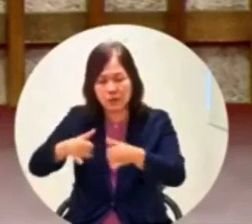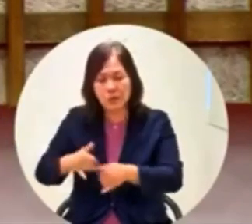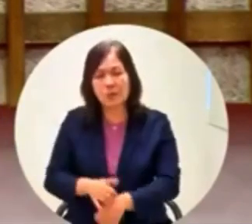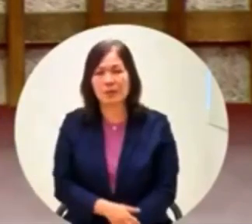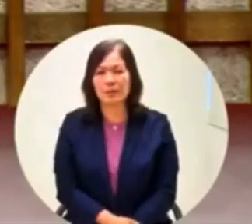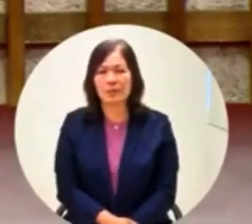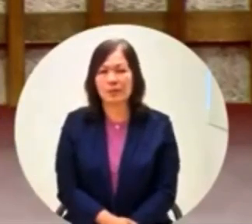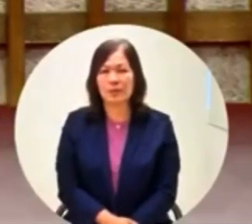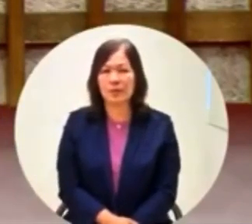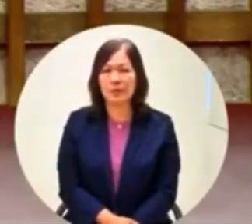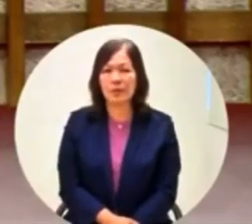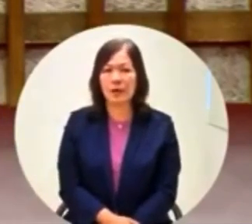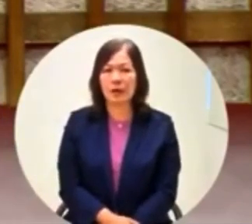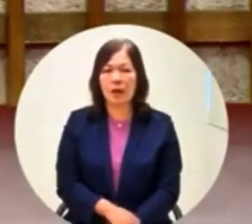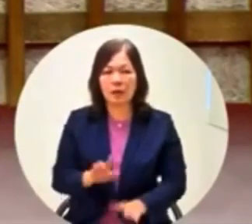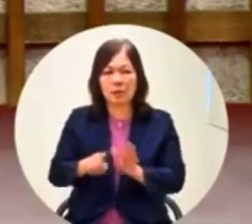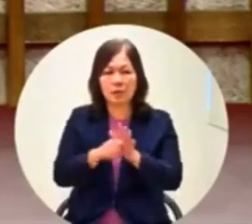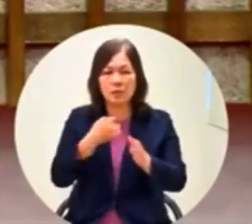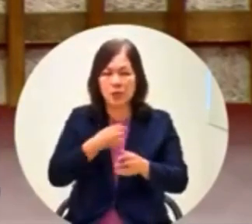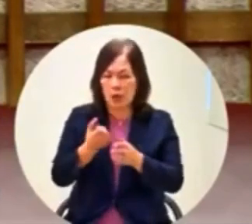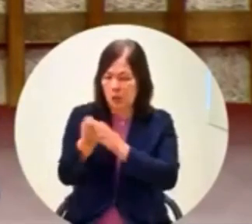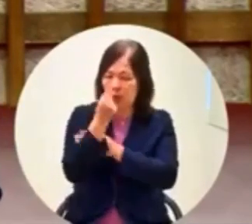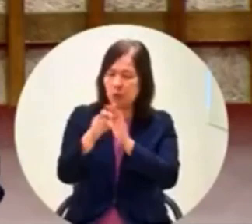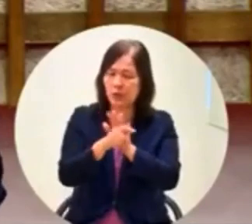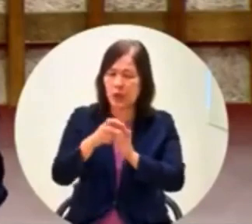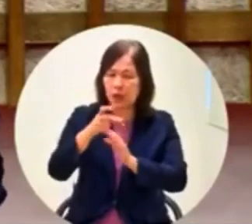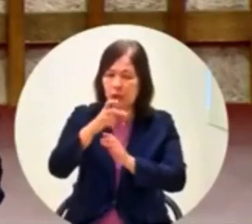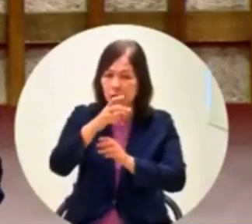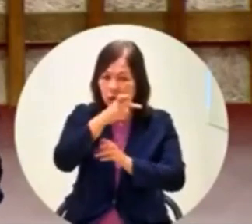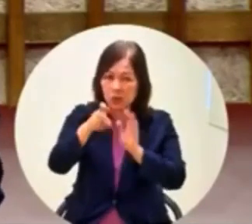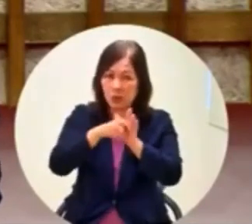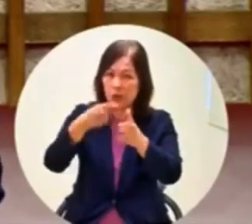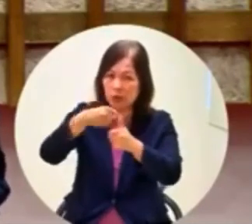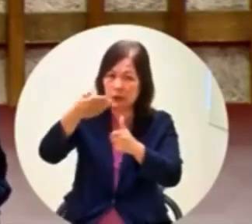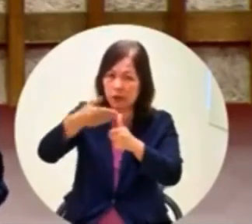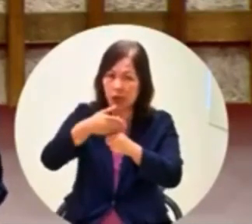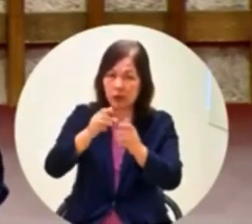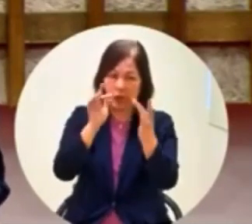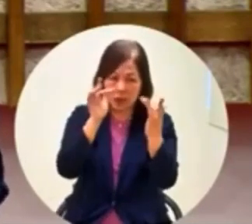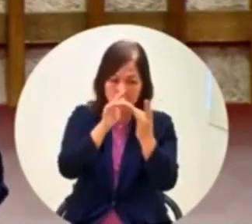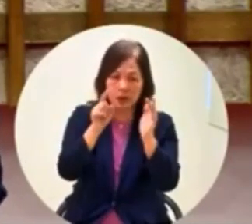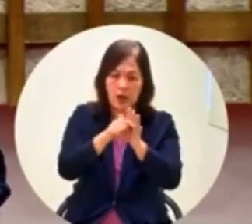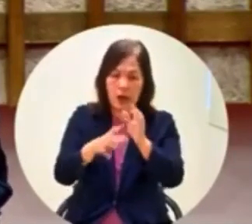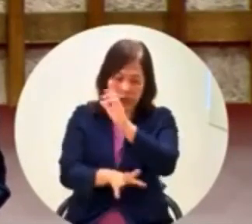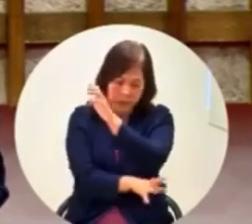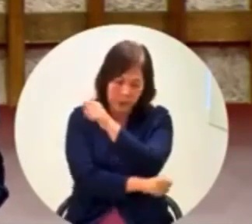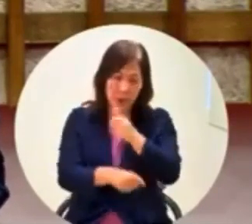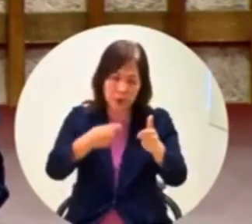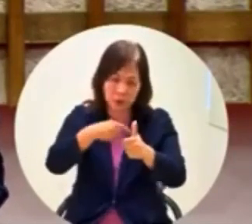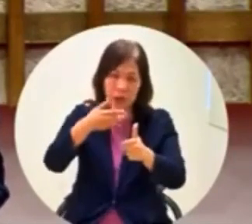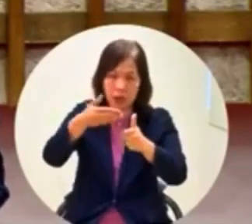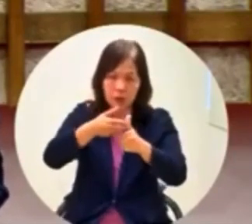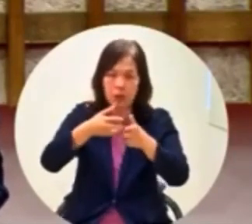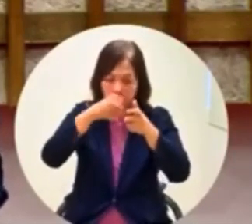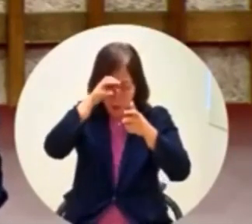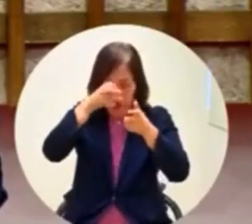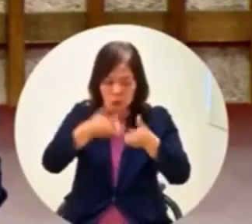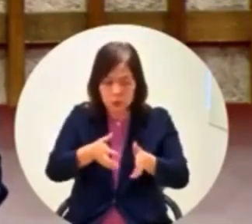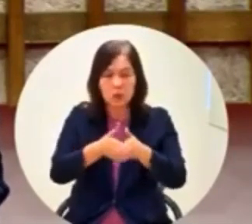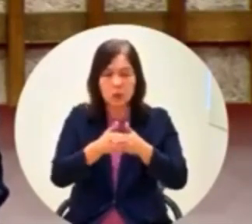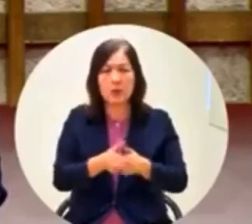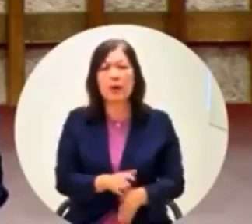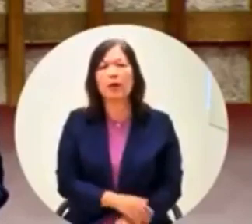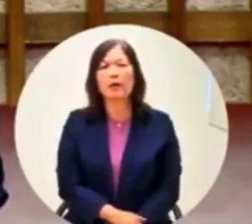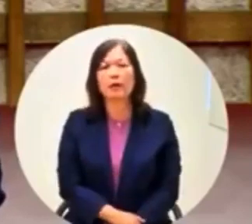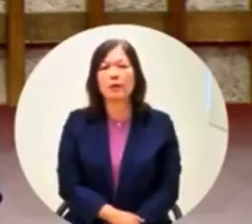市长在努力在双语的接轨，更要注重我们的根本教育。我们的根本教育如何在教育当